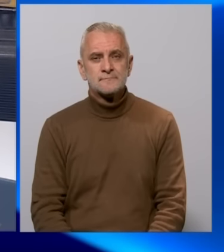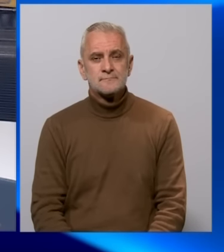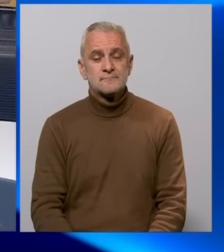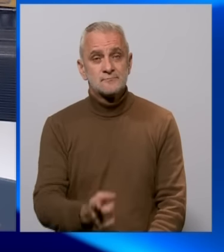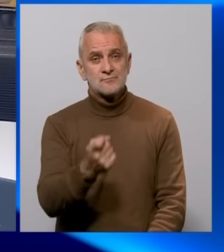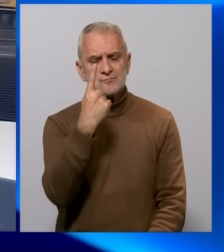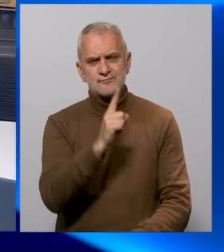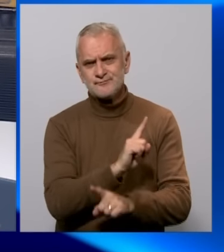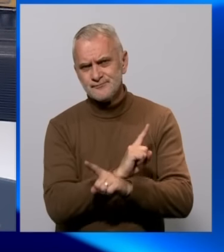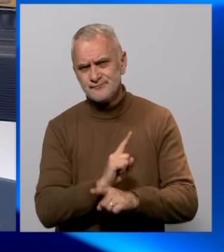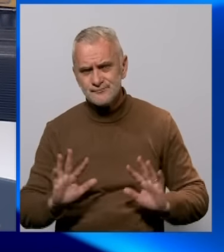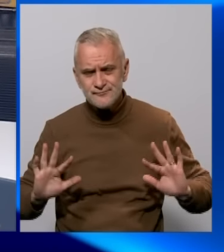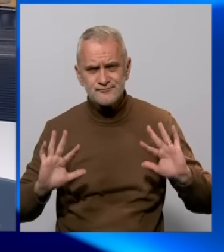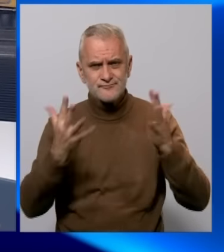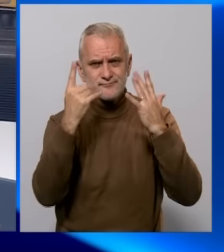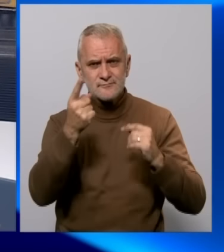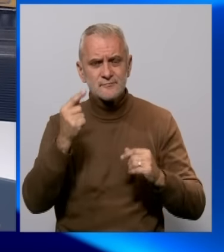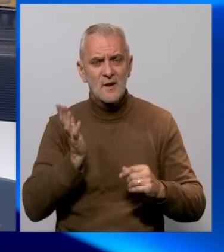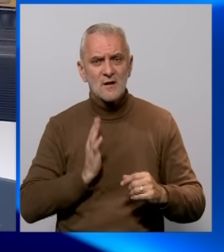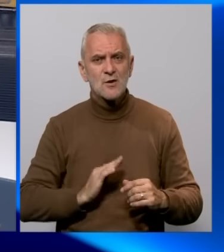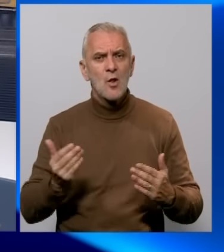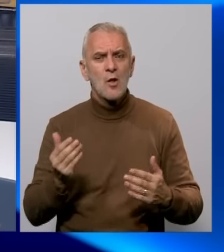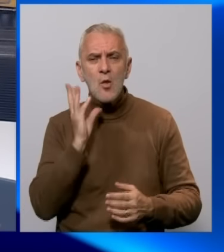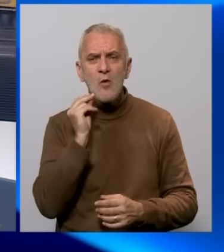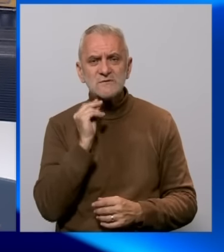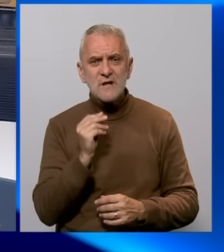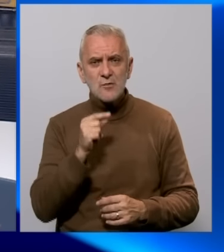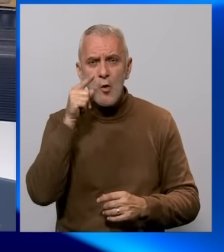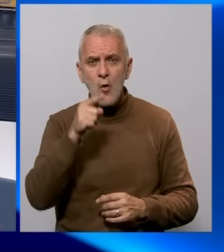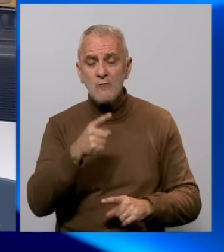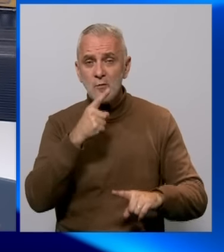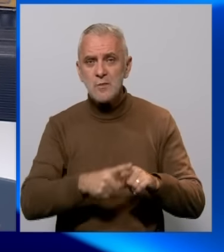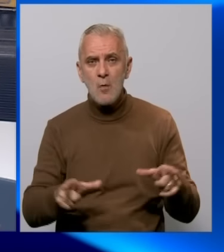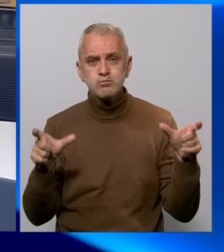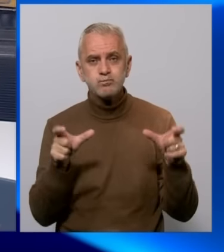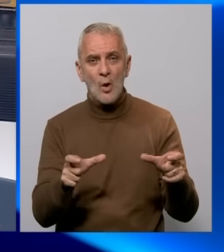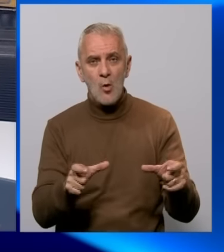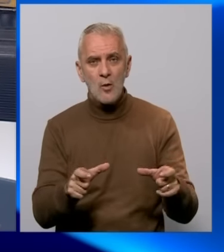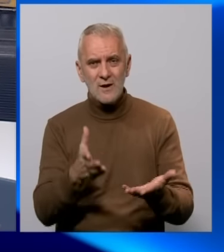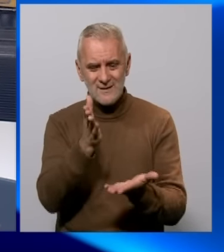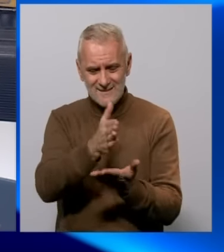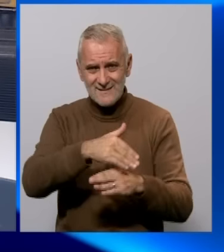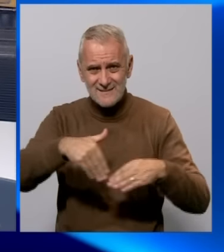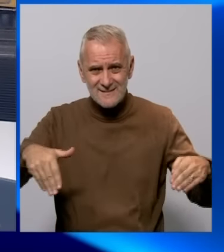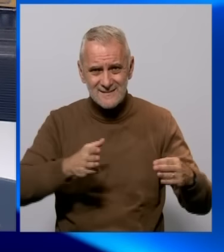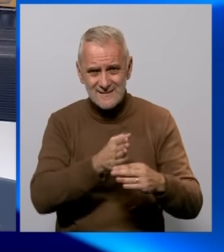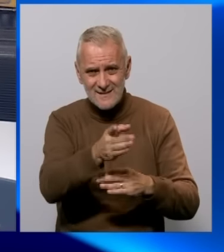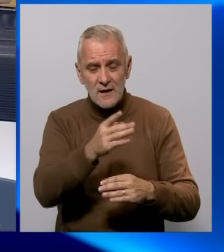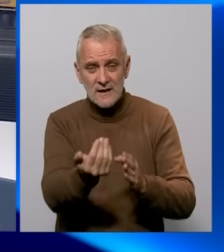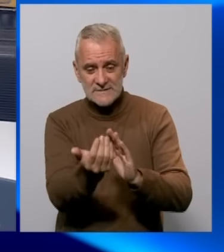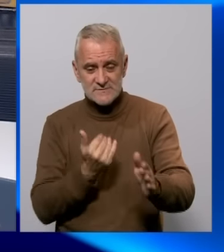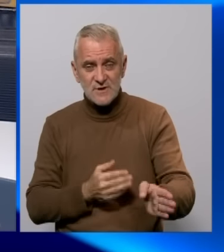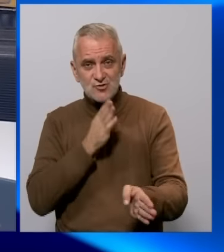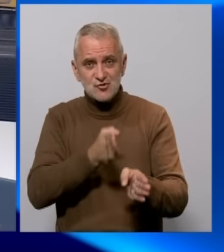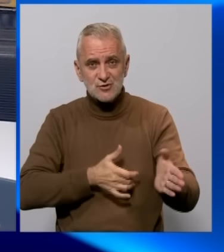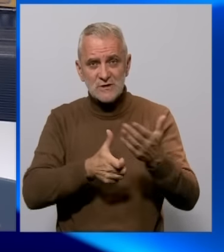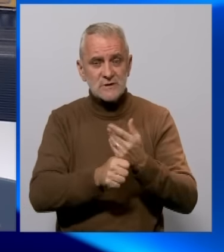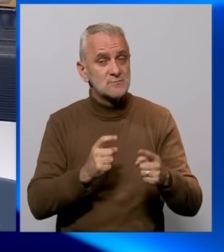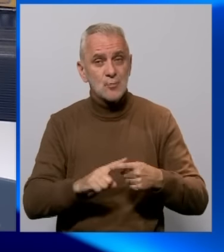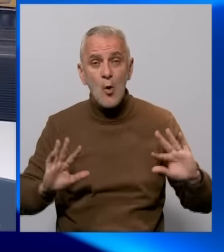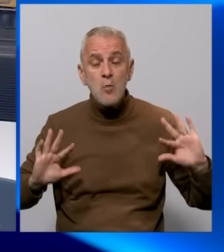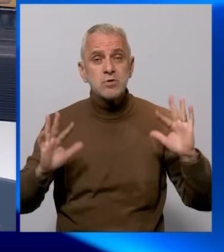Još jedni u nizu protesta građana Novog Sada. Ovog puta blokirali su raskrsnicu ispred željezničke stanice u znak